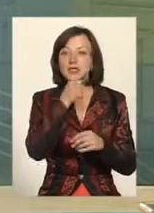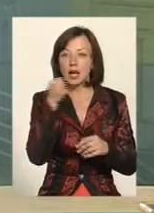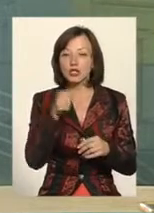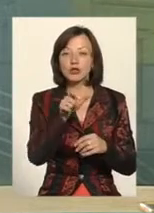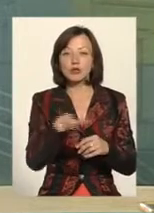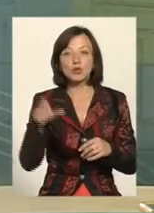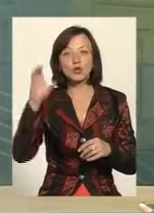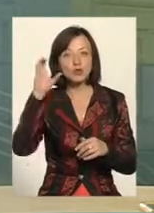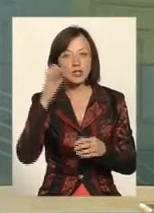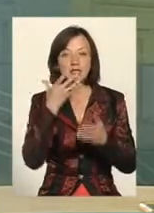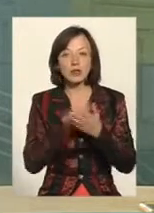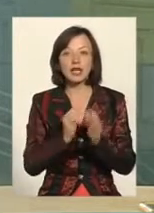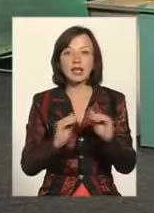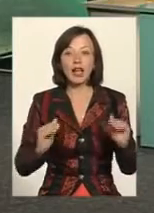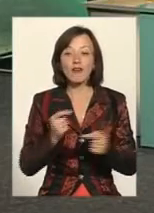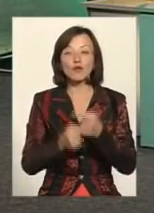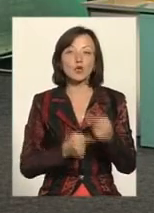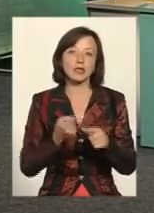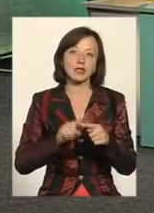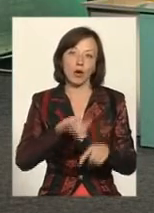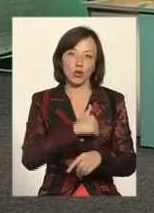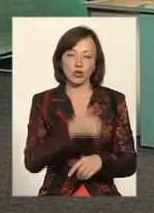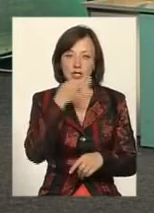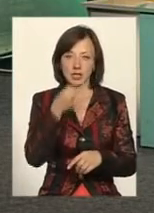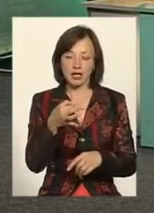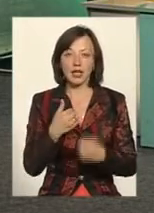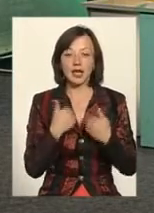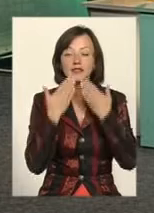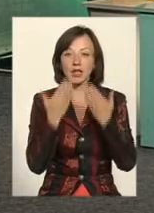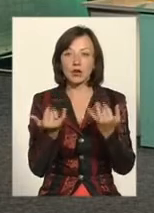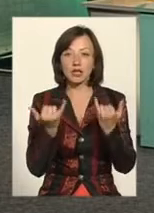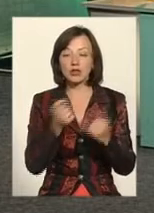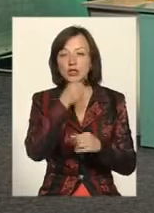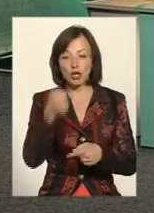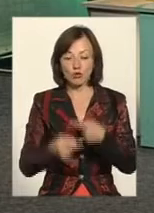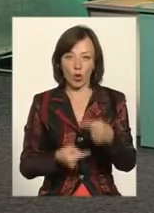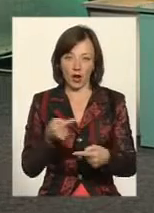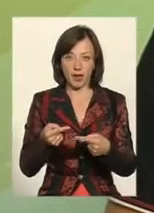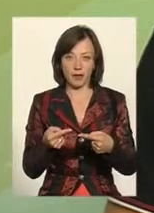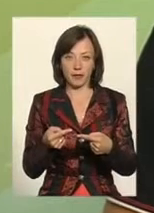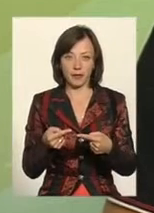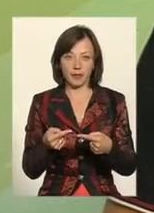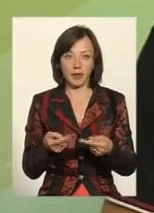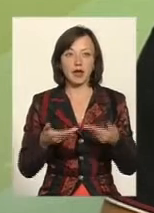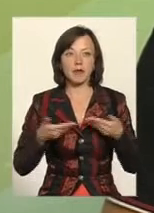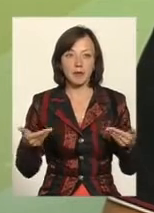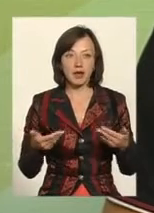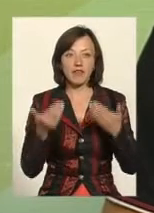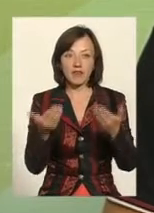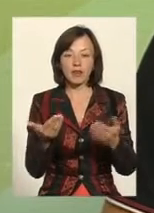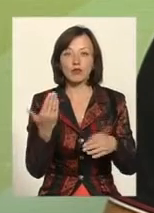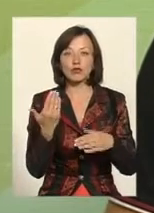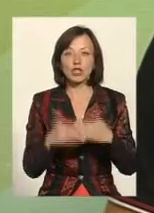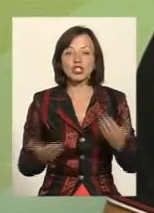людям так треба слухати своїх дітей і онуків. Так. Оце я хочу сказати. І я звертаюся зараз до старшого покоління. Ми вже